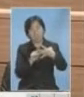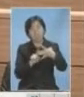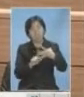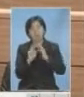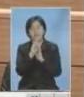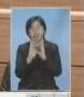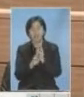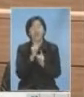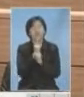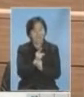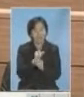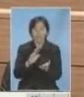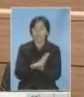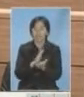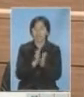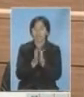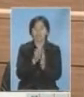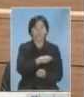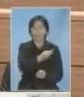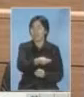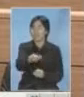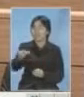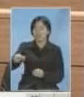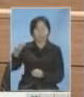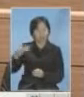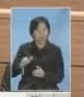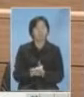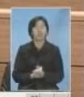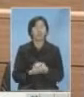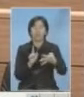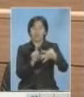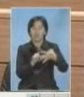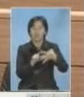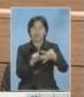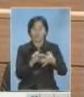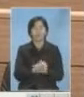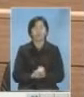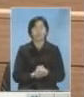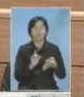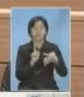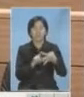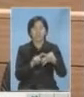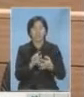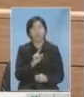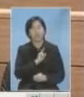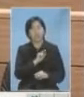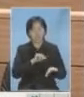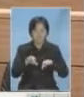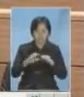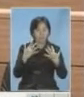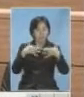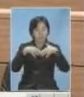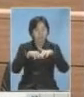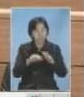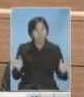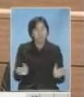นี้ซึ่งแจกให้กับสภาผู้แทนราษฎรอยู่แล้วประการแรกก็คือพันธกิจที่1อำนวยการให้เกิดการประสานงานและส